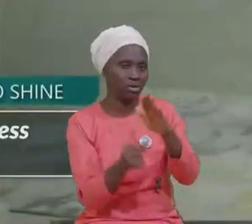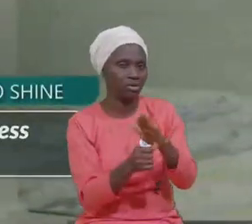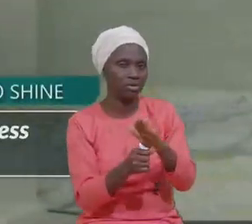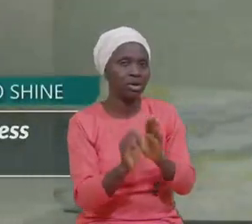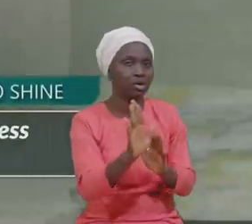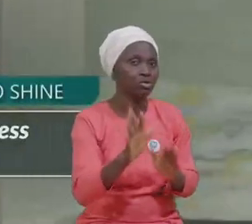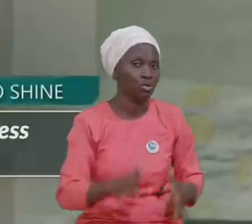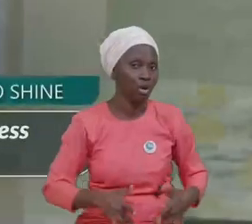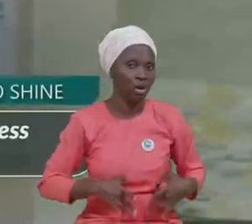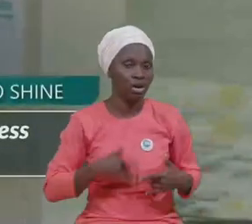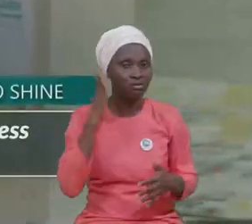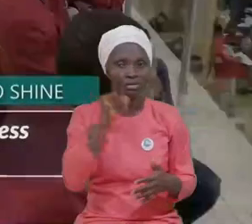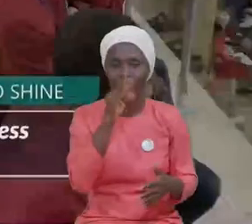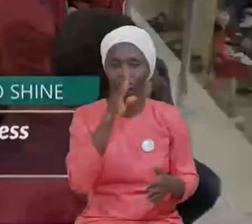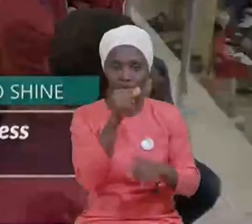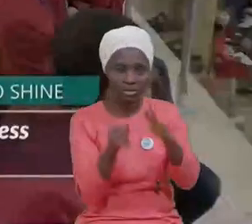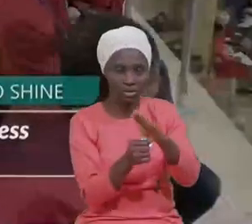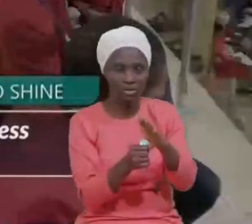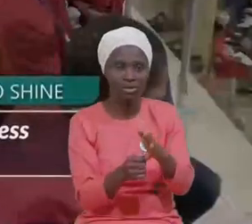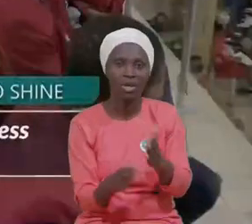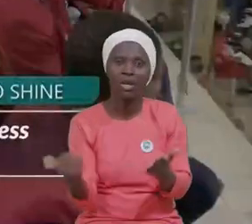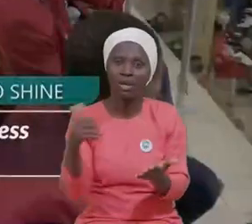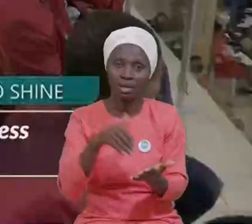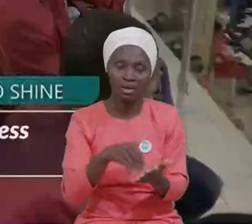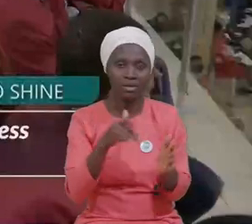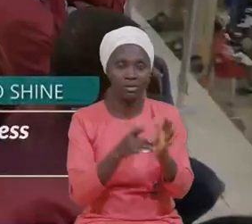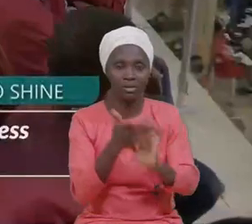Ta lumière ne sera plus cachée au nom de Jésus.